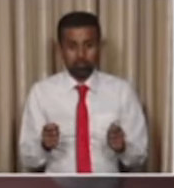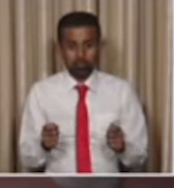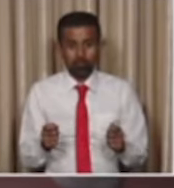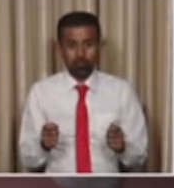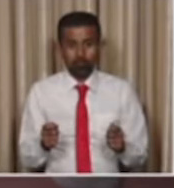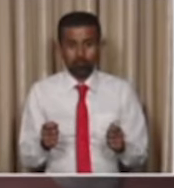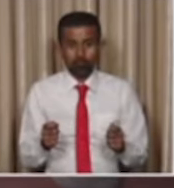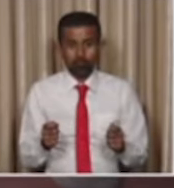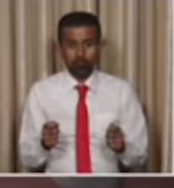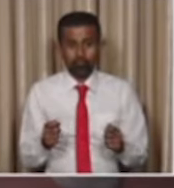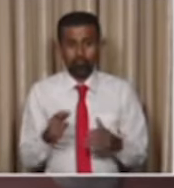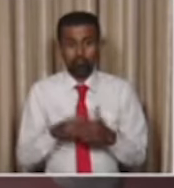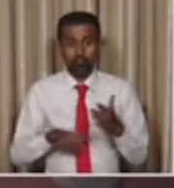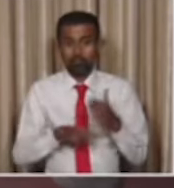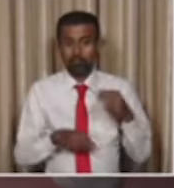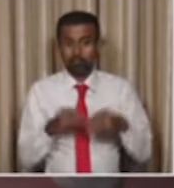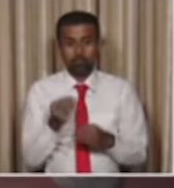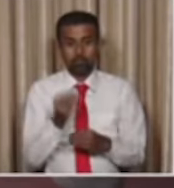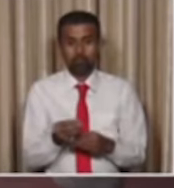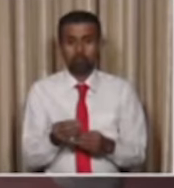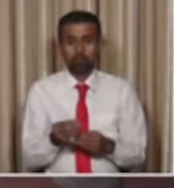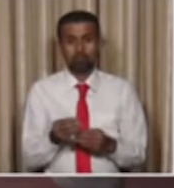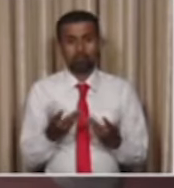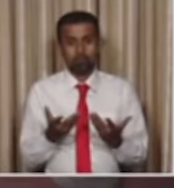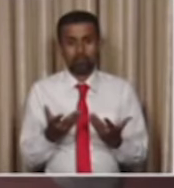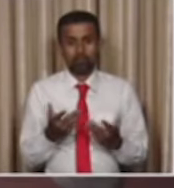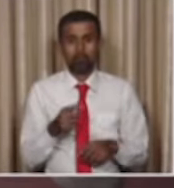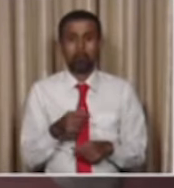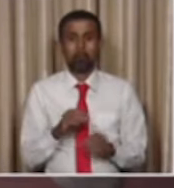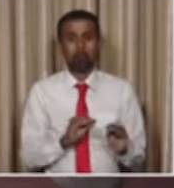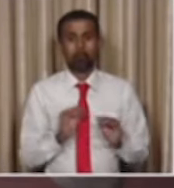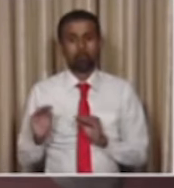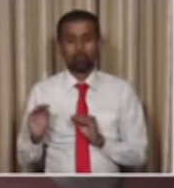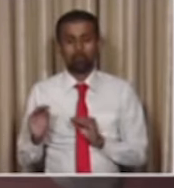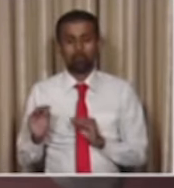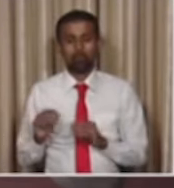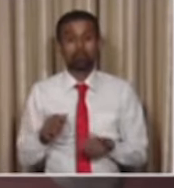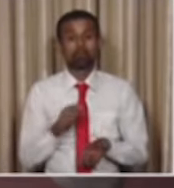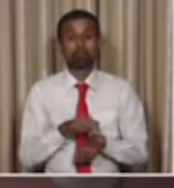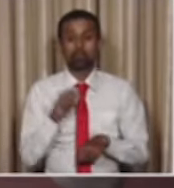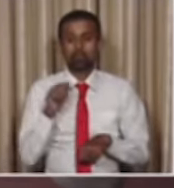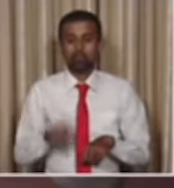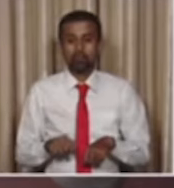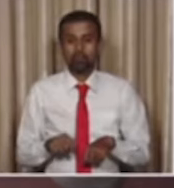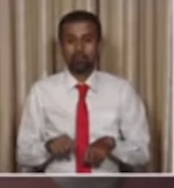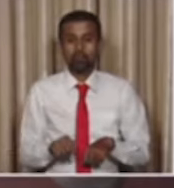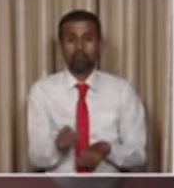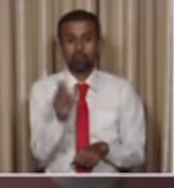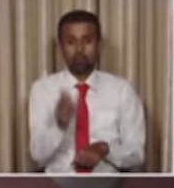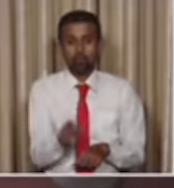මේ ඡන්දෙට ඉදිරිපත් කරන්න කියන්නේ එහෙම නැත්තම් තිබුණේ සභාව කල් තියන්න ඒ නිසා දැන් තියෙන